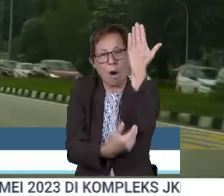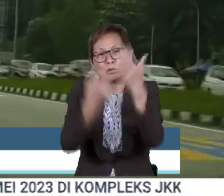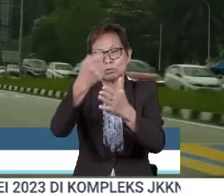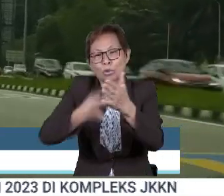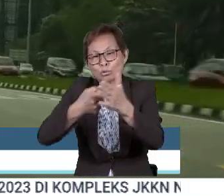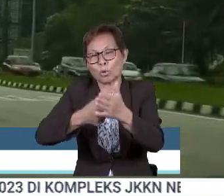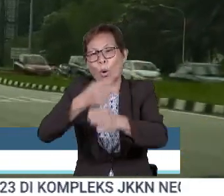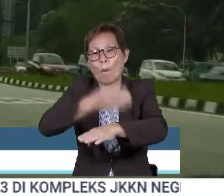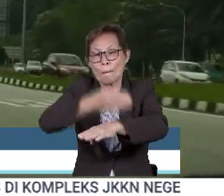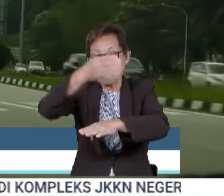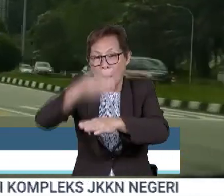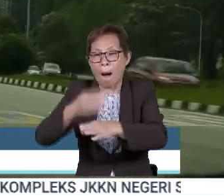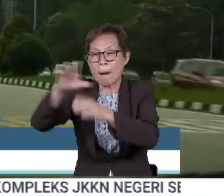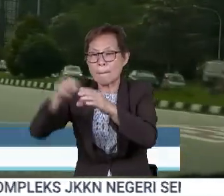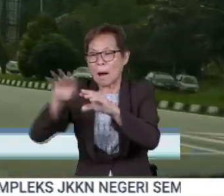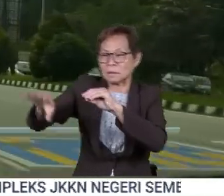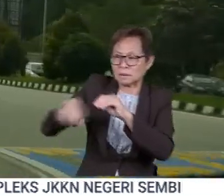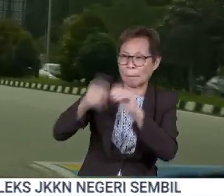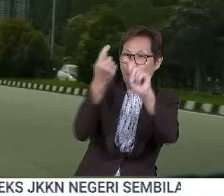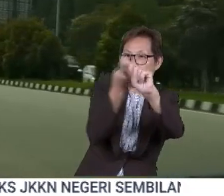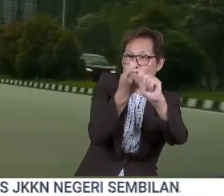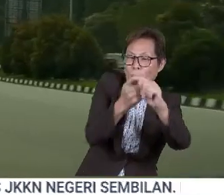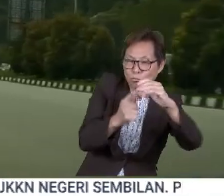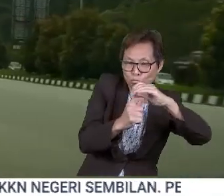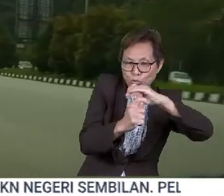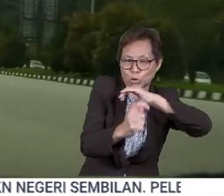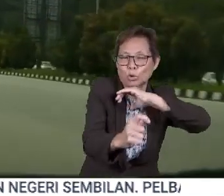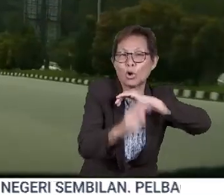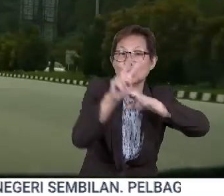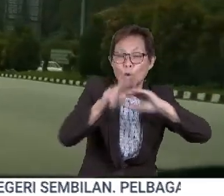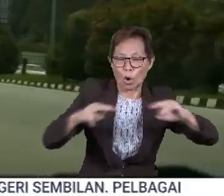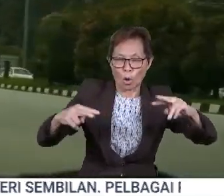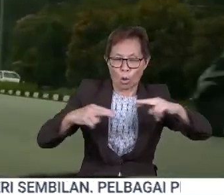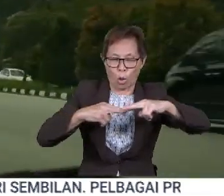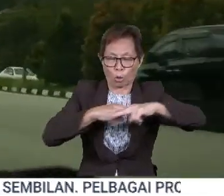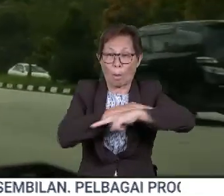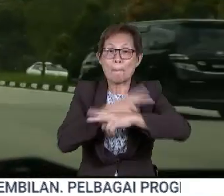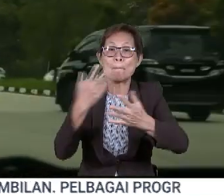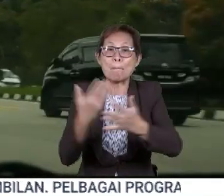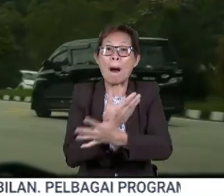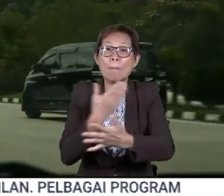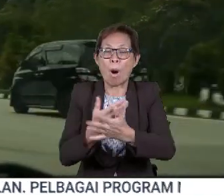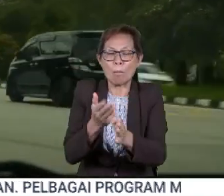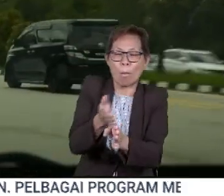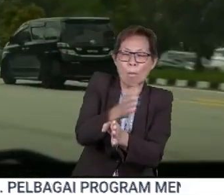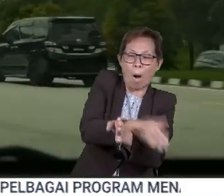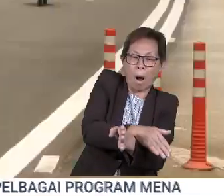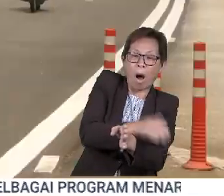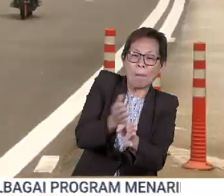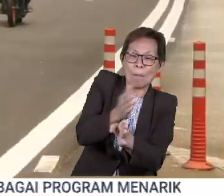Bentong. Ia turut melibatkan tambahan pembinaan sebuah terowong, dua lorong baharu yang akan dibina bersebelahan terowong